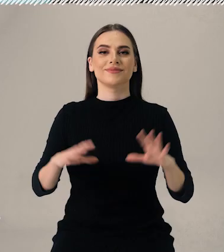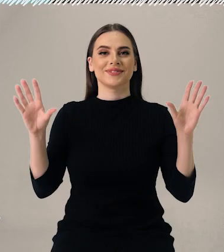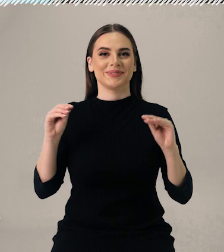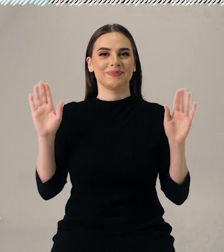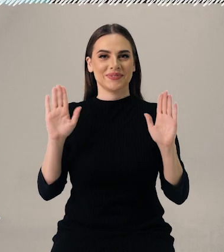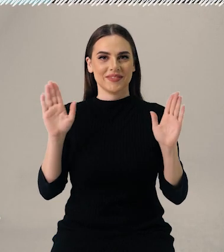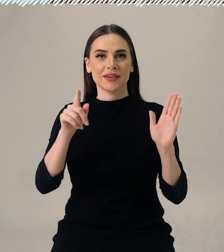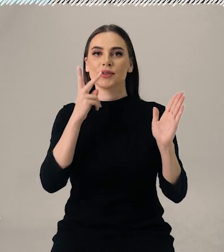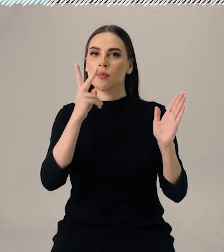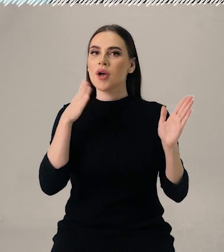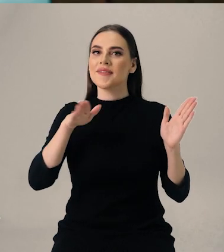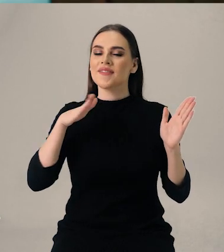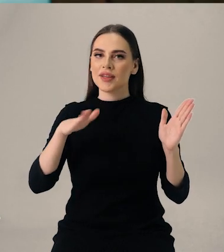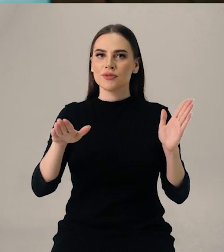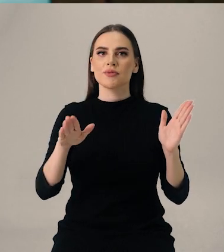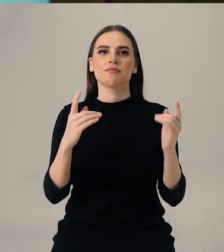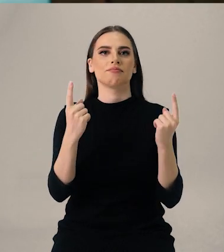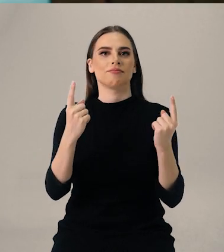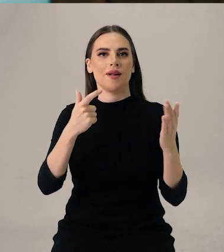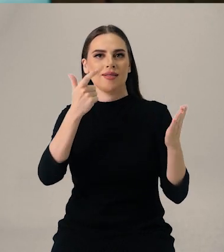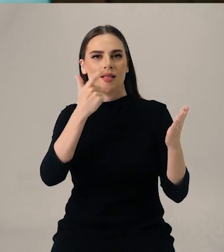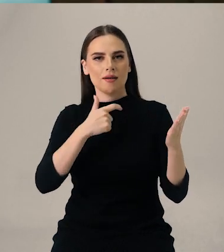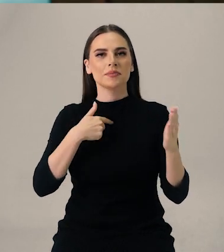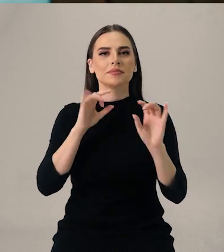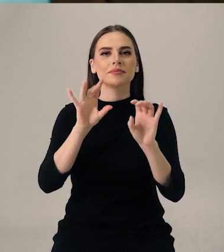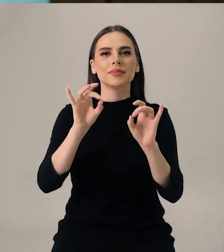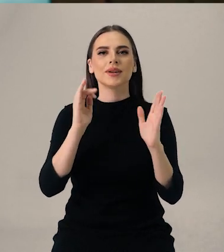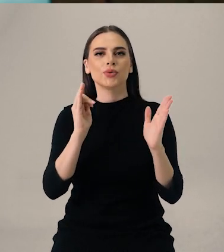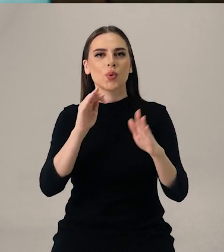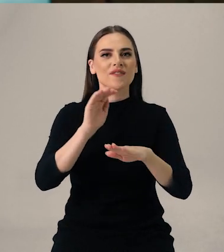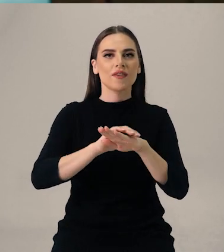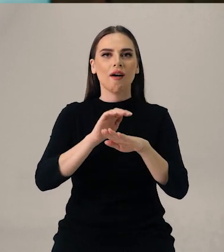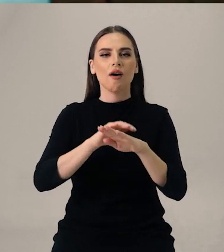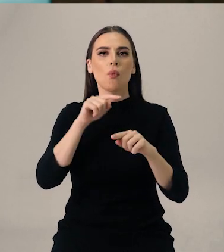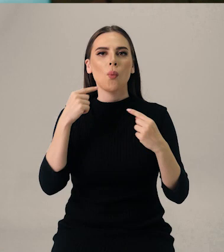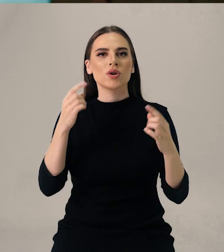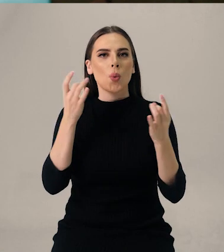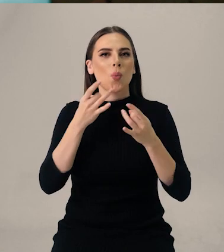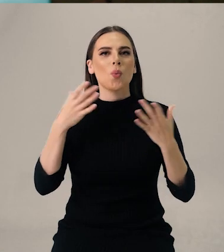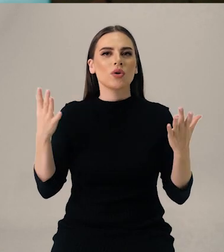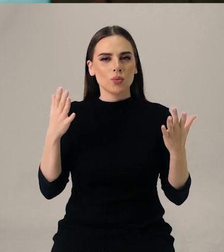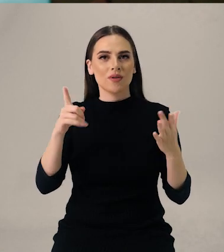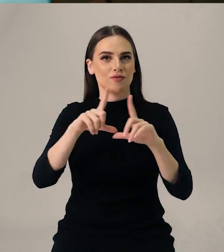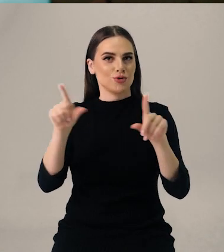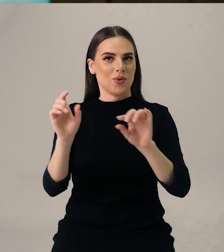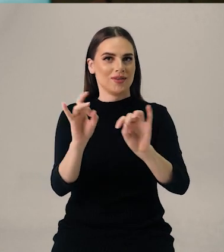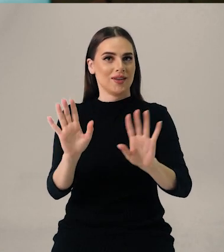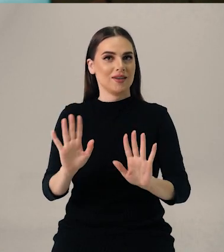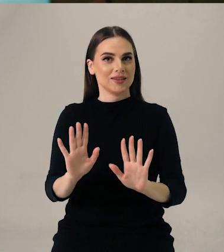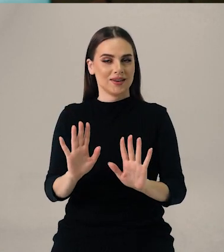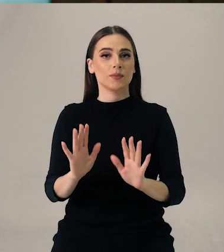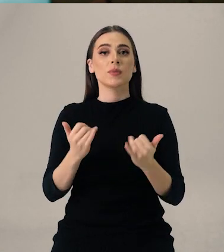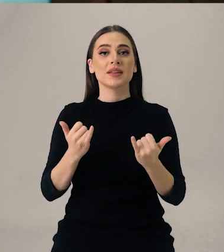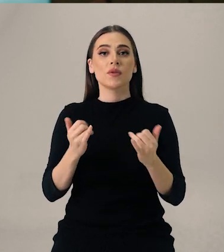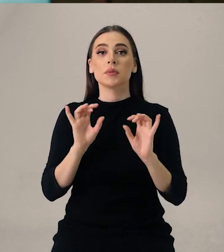Привет, ты смотришь видео-подкаст «Большие классики». Здесь мы делимся историями и фактами о российской культуре, о которых не расскажут в школе.